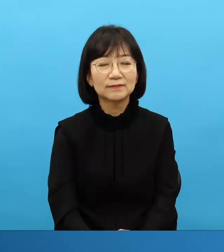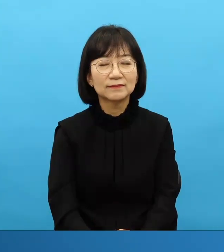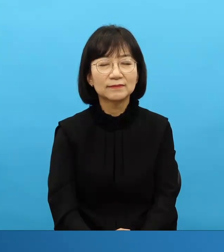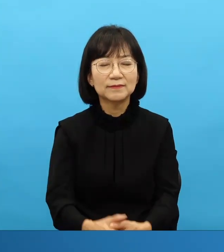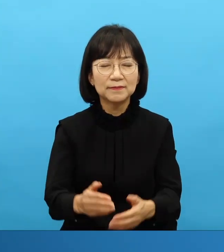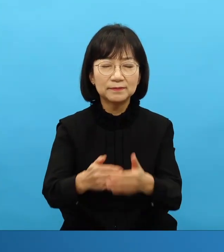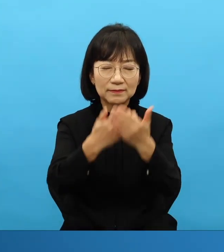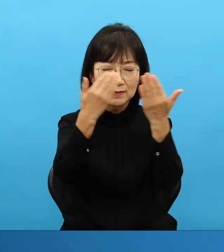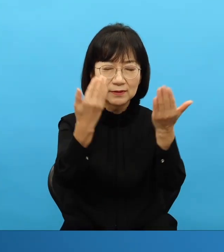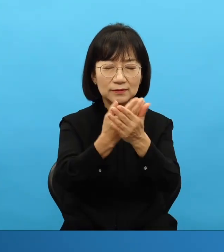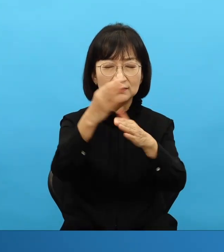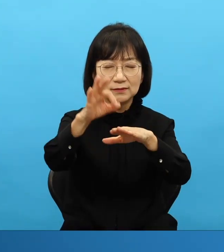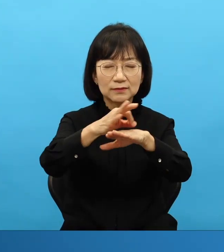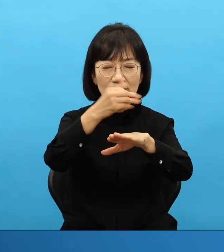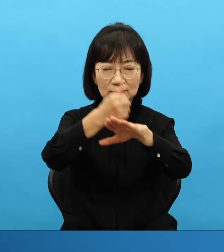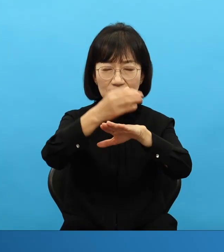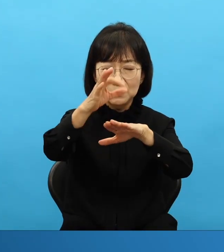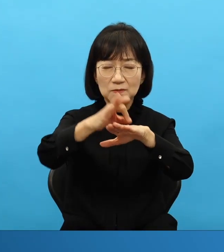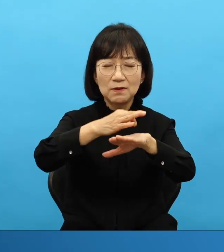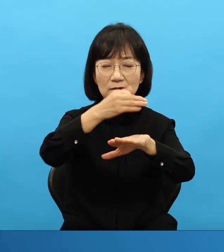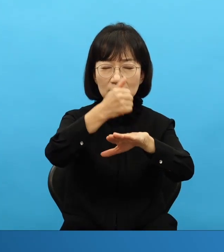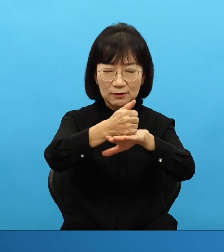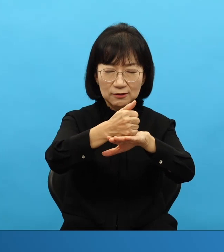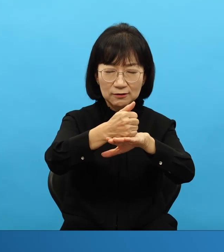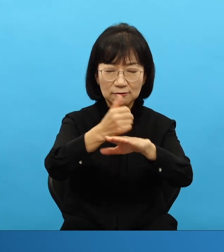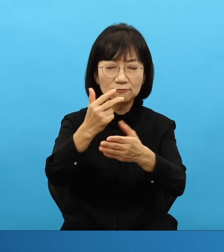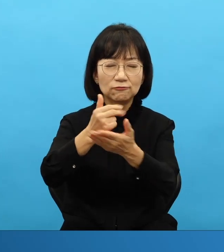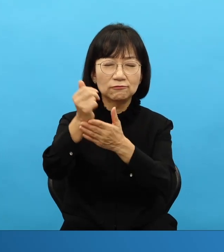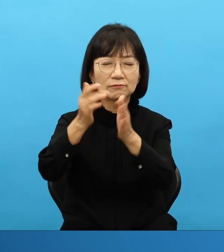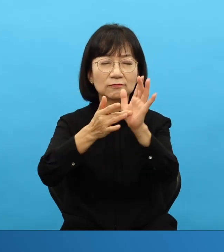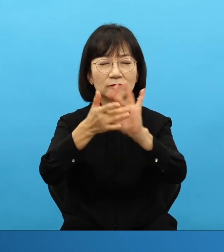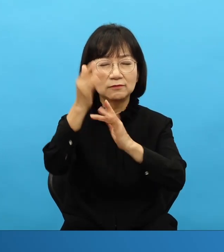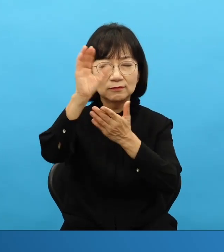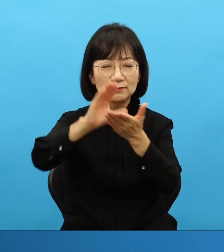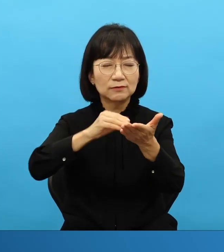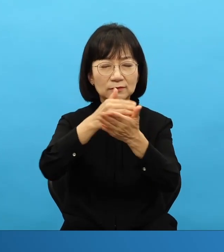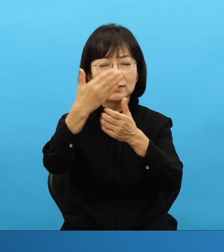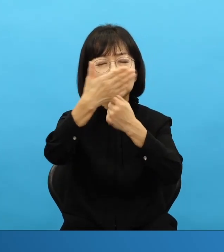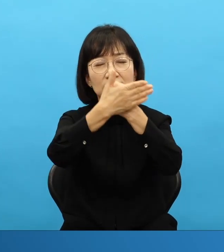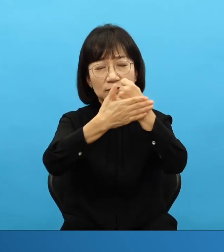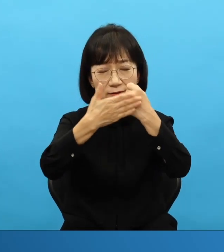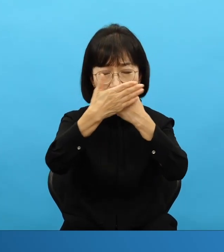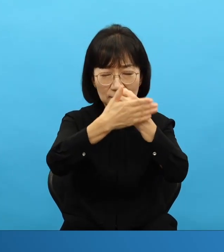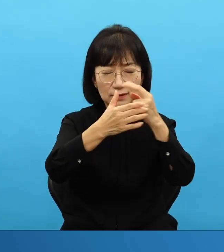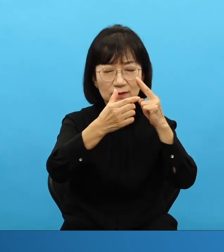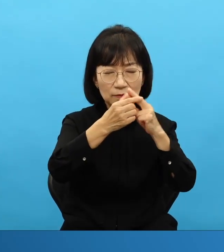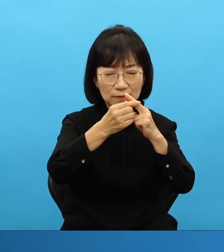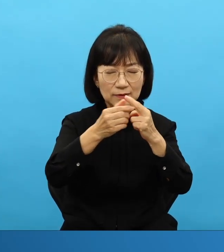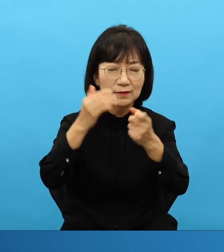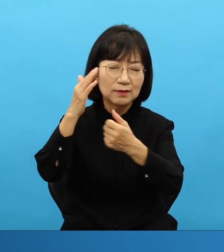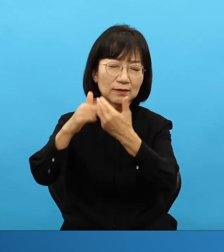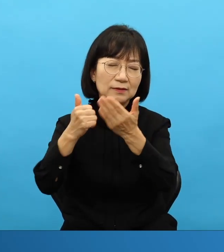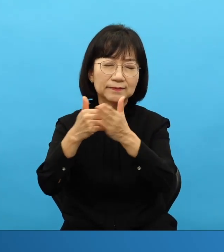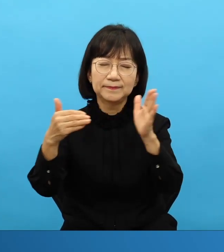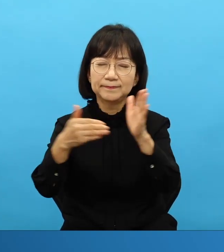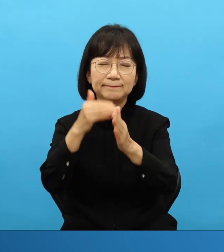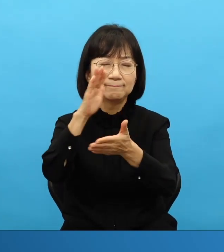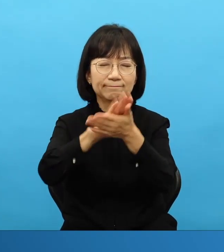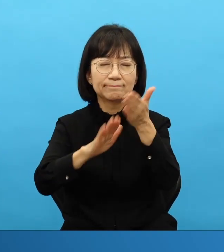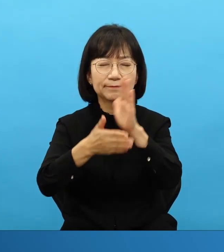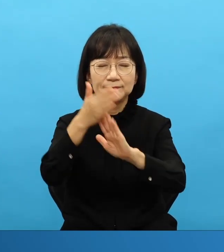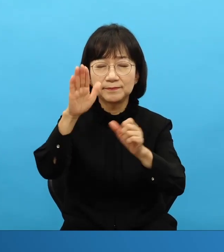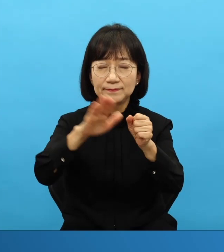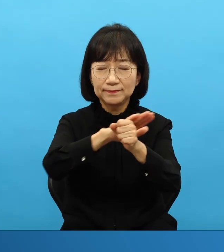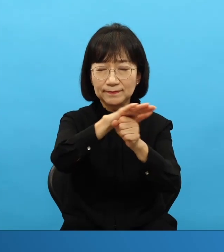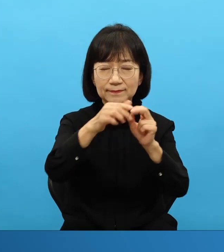만왕의 왕 되신 우리 주 예수 그리스도의 은혜와 万王之王的我主耶稣基督的恩典， 하나님의 무한하신 사랑하심과 父神无限的慈爱，